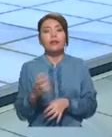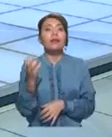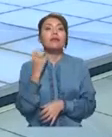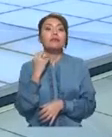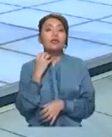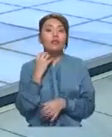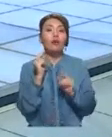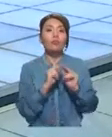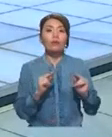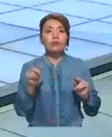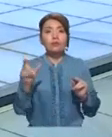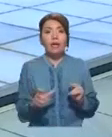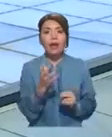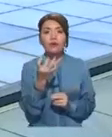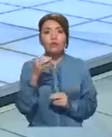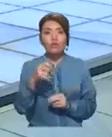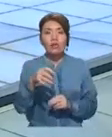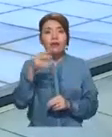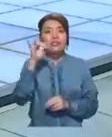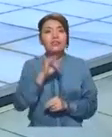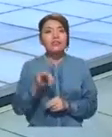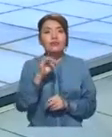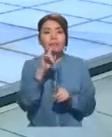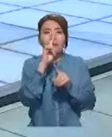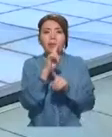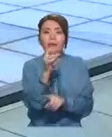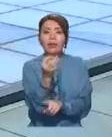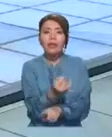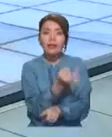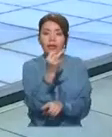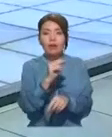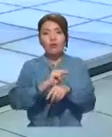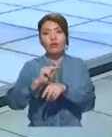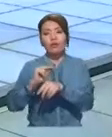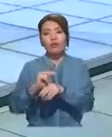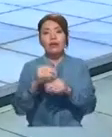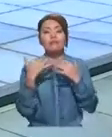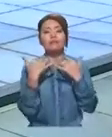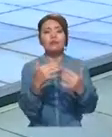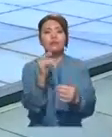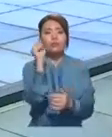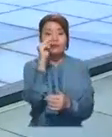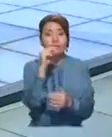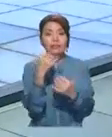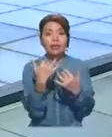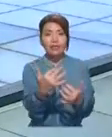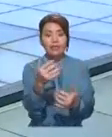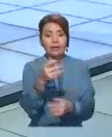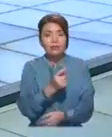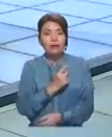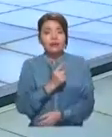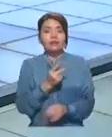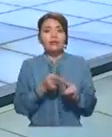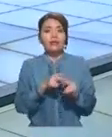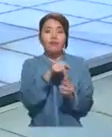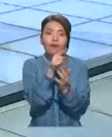Қызылордалық ұстаз Айгүл Мұсабаева тарих пәнін ерекше тартымды әрі қызықты етіп өткізеді. Оқушылар оның сабағын асыға күтеді, өткен тақырыптардан сұрақтар